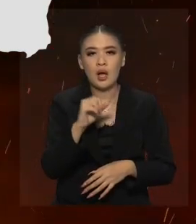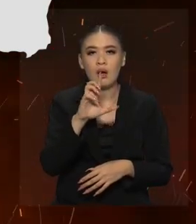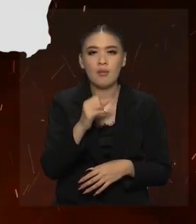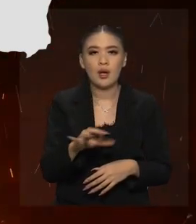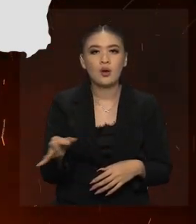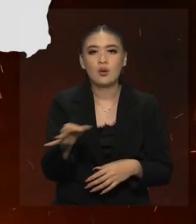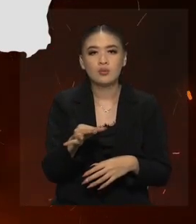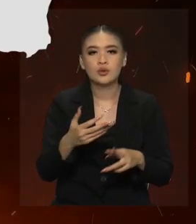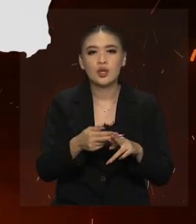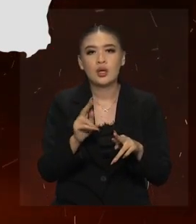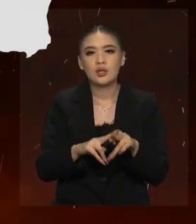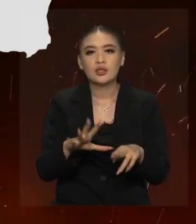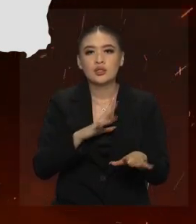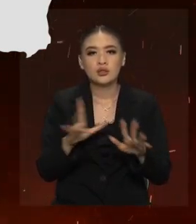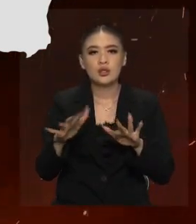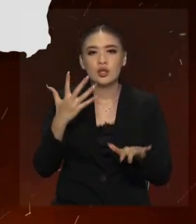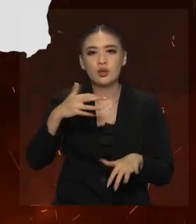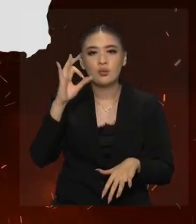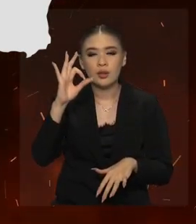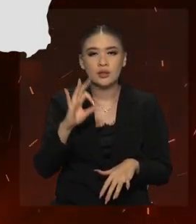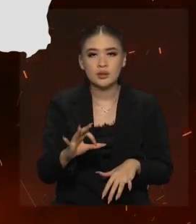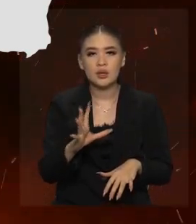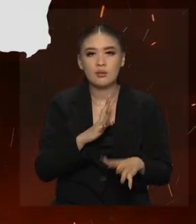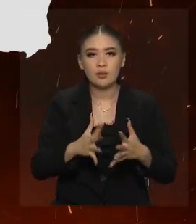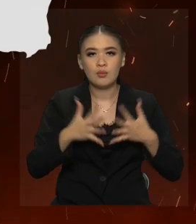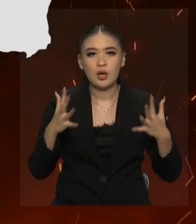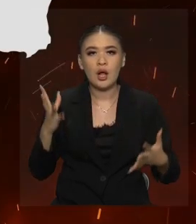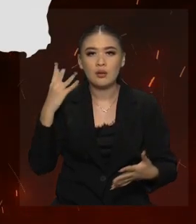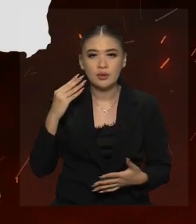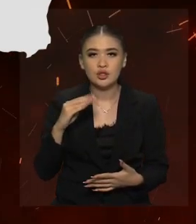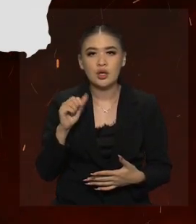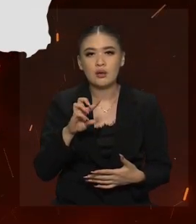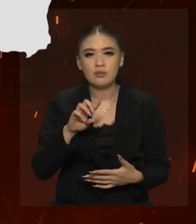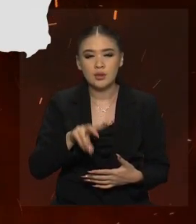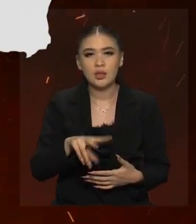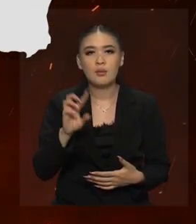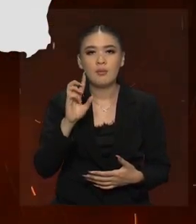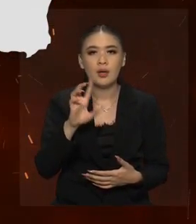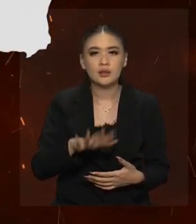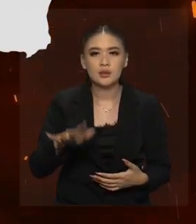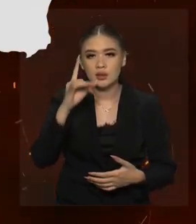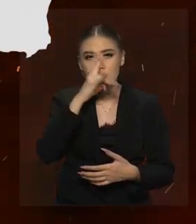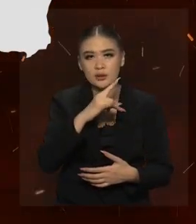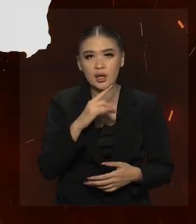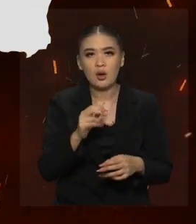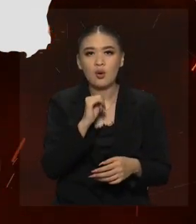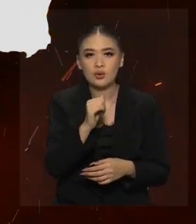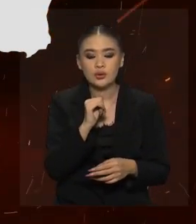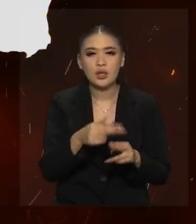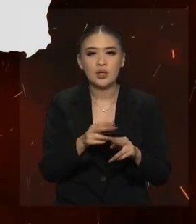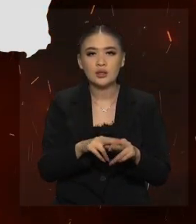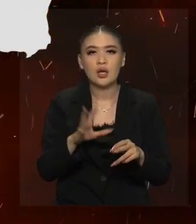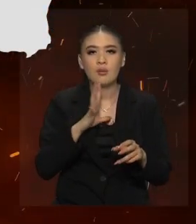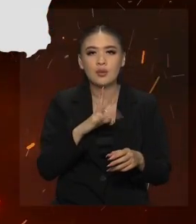облысында төтенше жағдай 50%-ға артқан. Алматы, Жамбыл, Батыс Қазақстан мен Қостанай облыстарында да төтенше жағдайлар